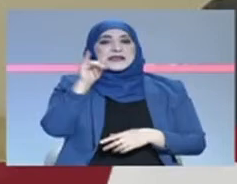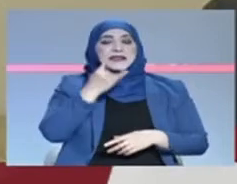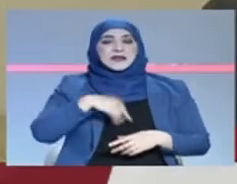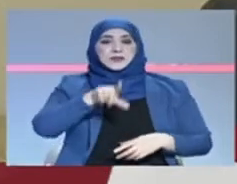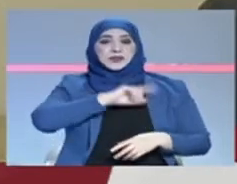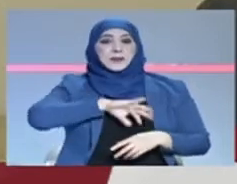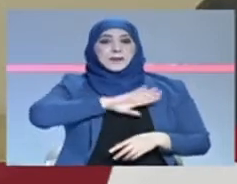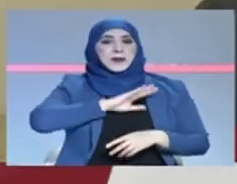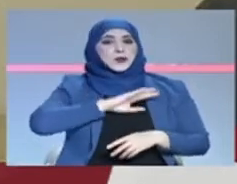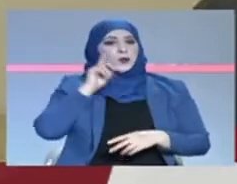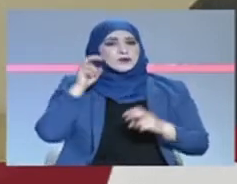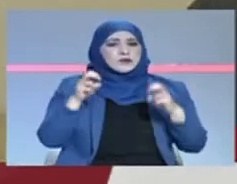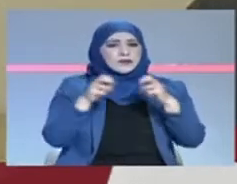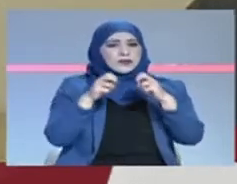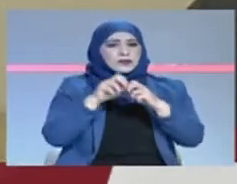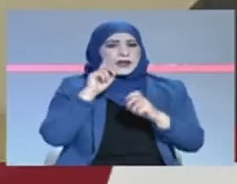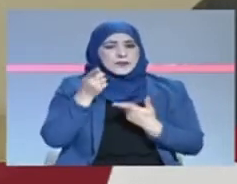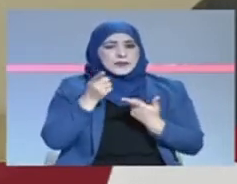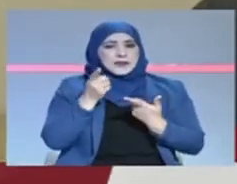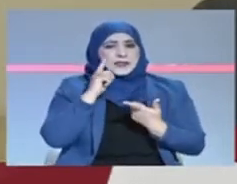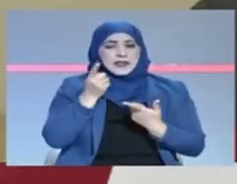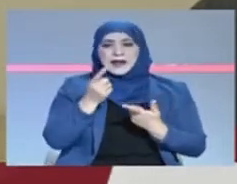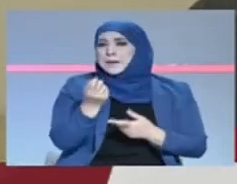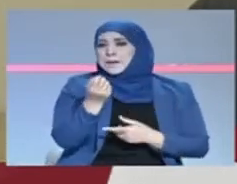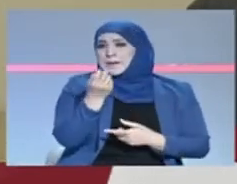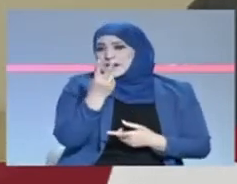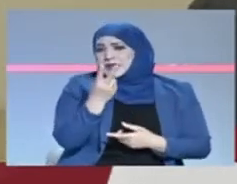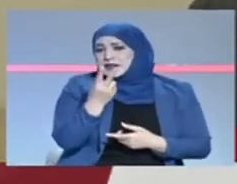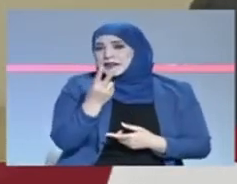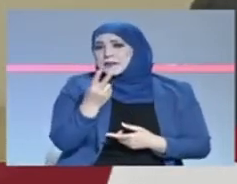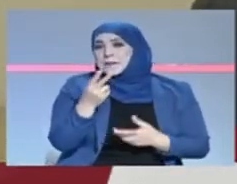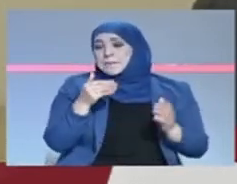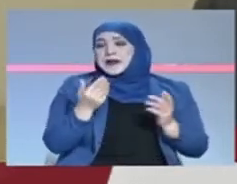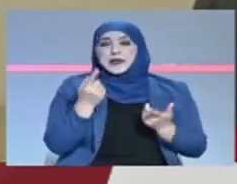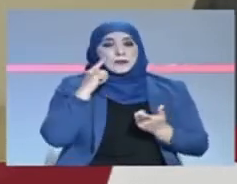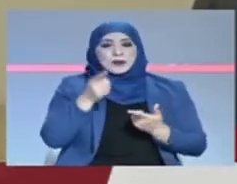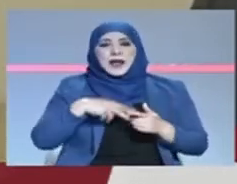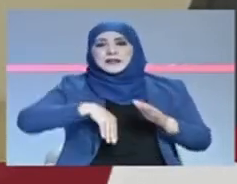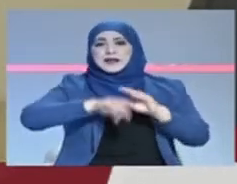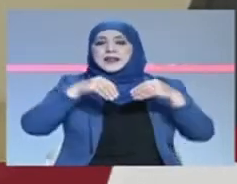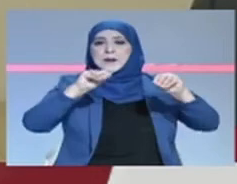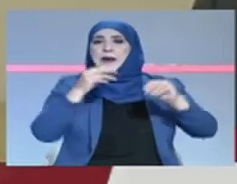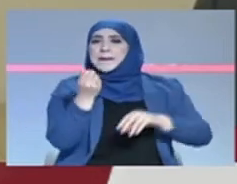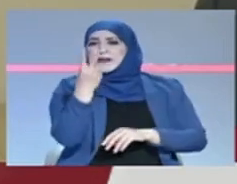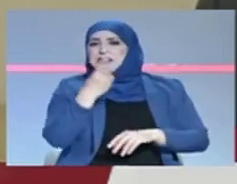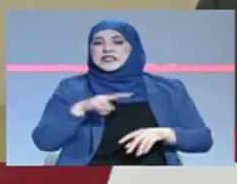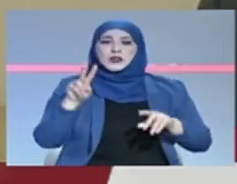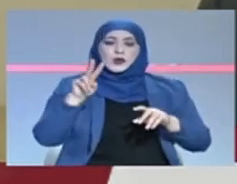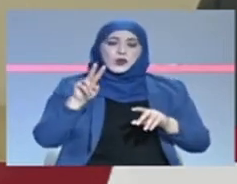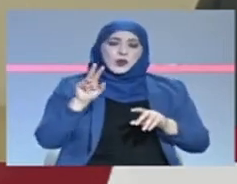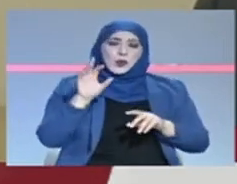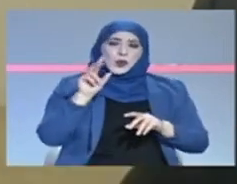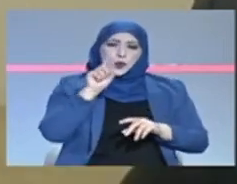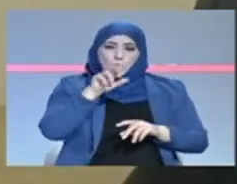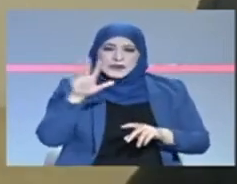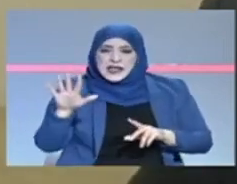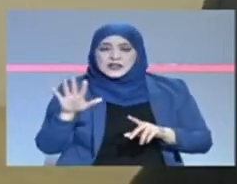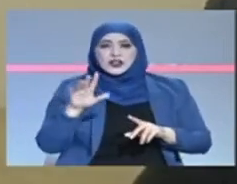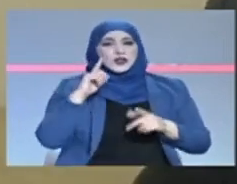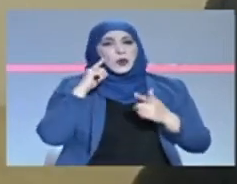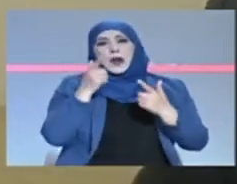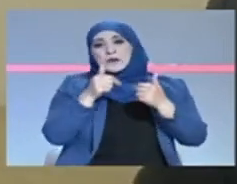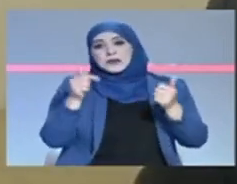200 مليم، معناتها كي تتباع 210 ولا 215 ولا 200 حتى 225 ماهيش غالية، لازم هذه نتأكدوا منها على